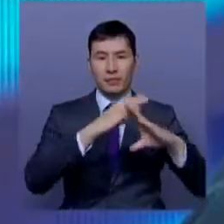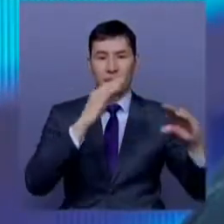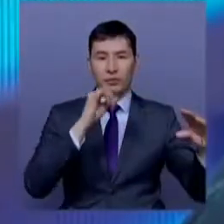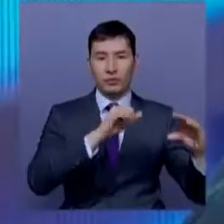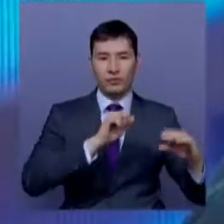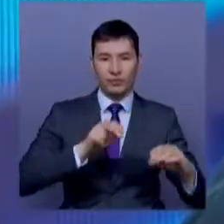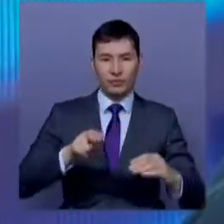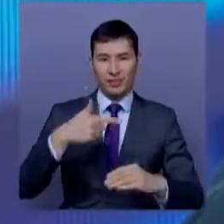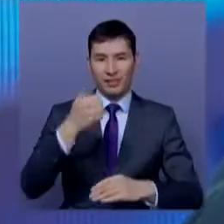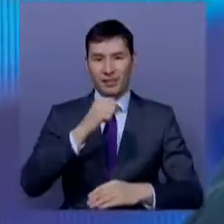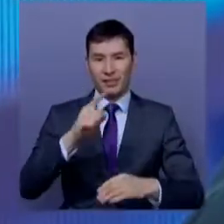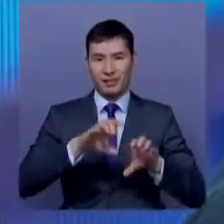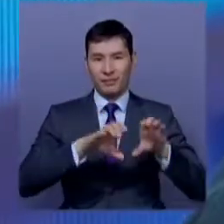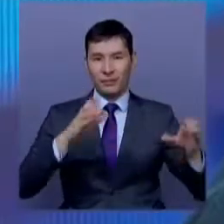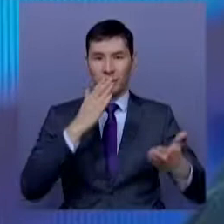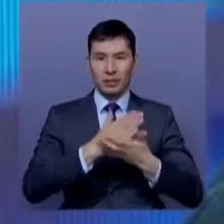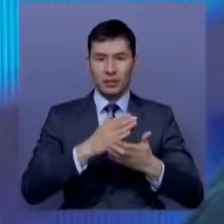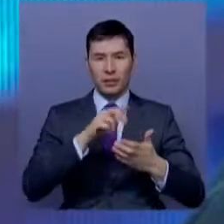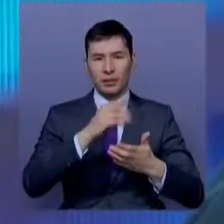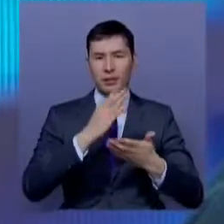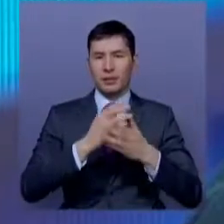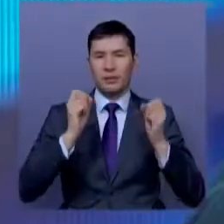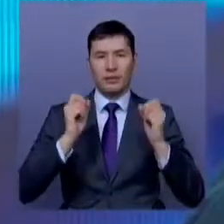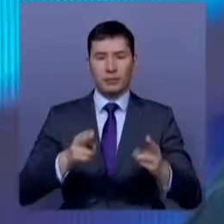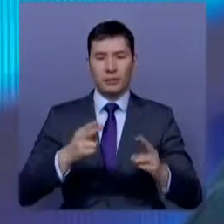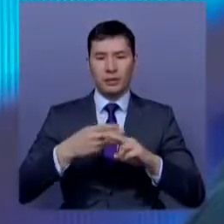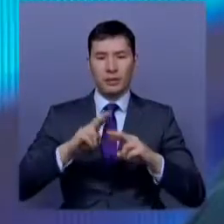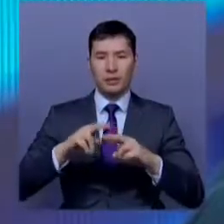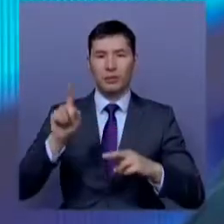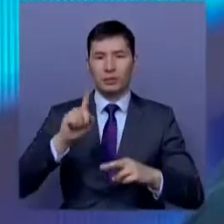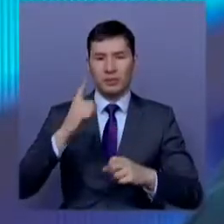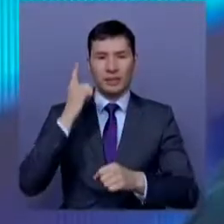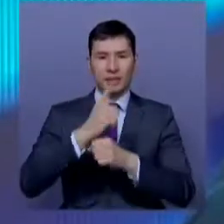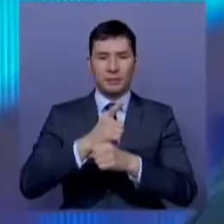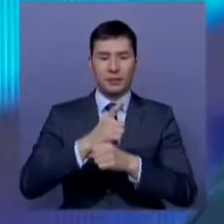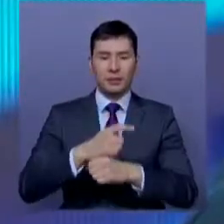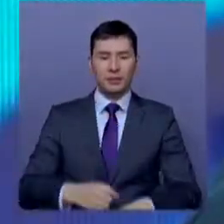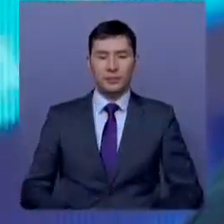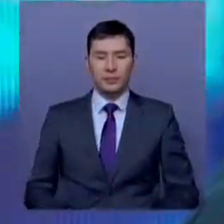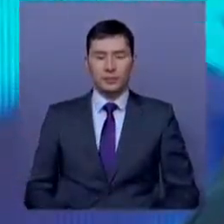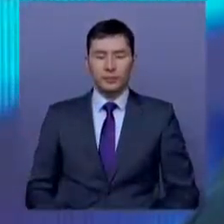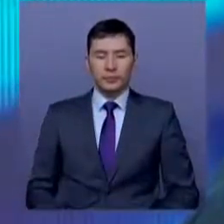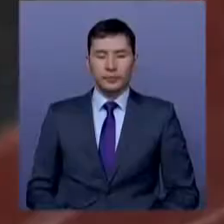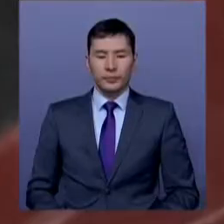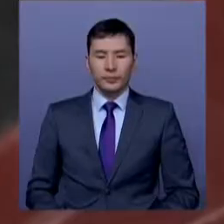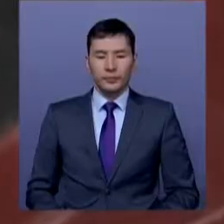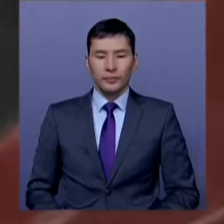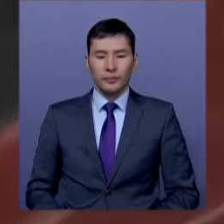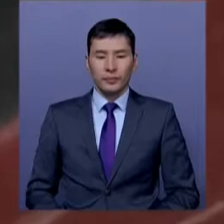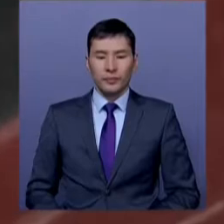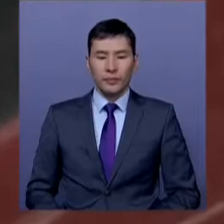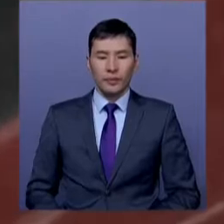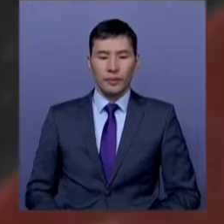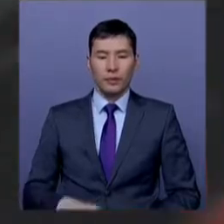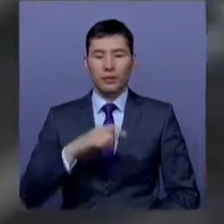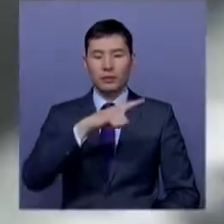тудыратынын анықтадық. Қазақстан Республикасының құрылыс нормалары бойынша ондай нысандарда газбен жүретін көліктерді қоюға рұқсат етілмейді. Сабыржан